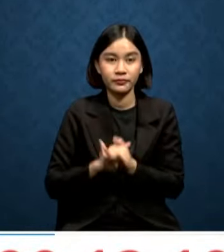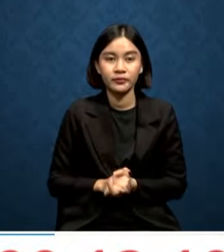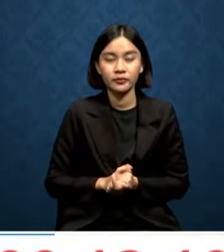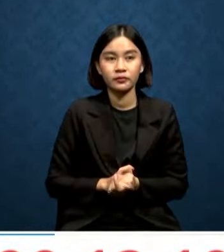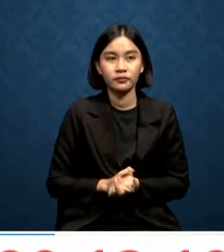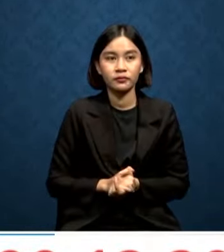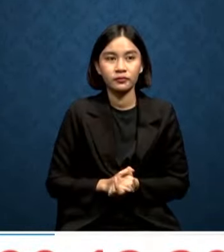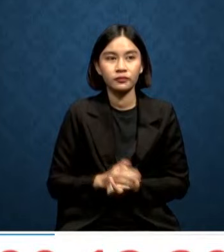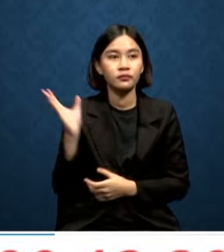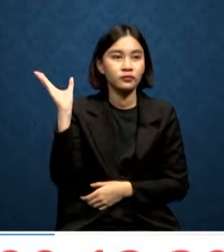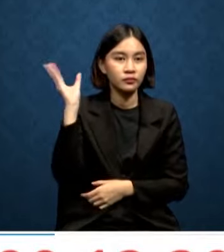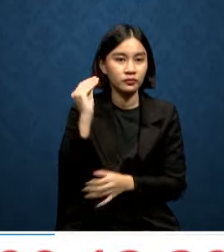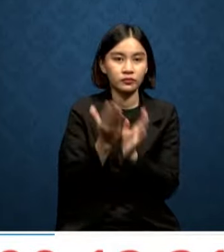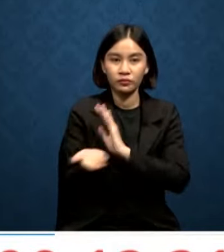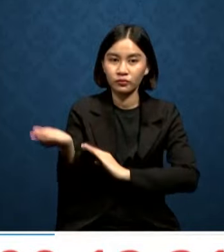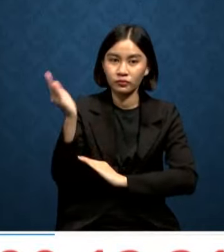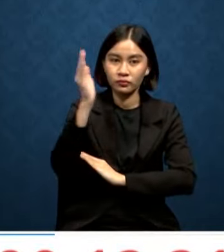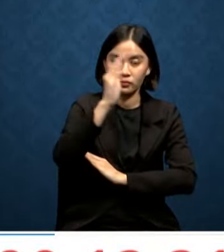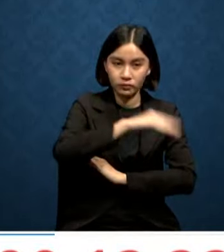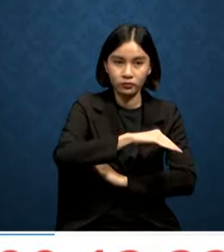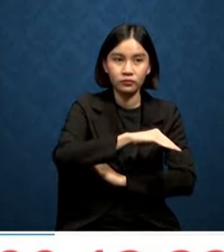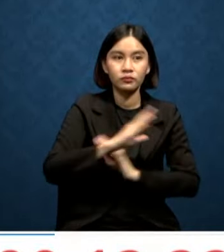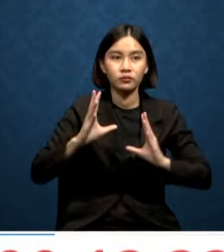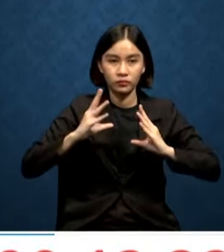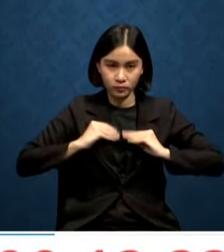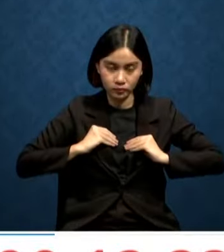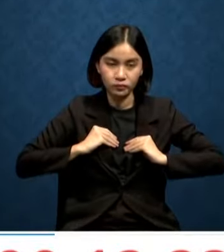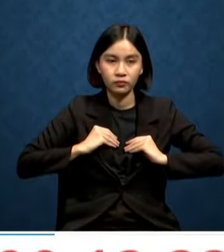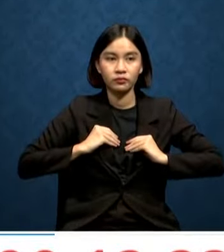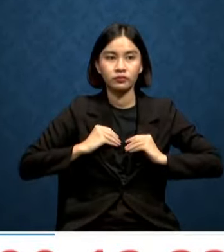าทั้งรับฟังมาทั้งวันนะครับก็จะรับเอาข้อสังเกต